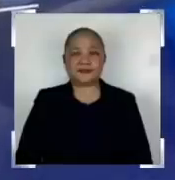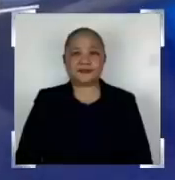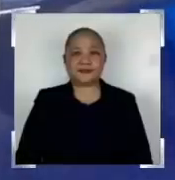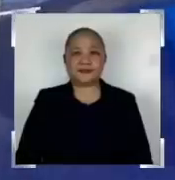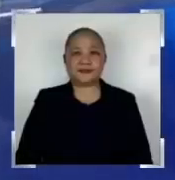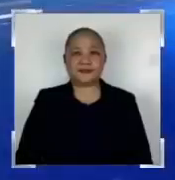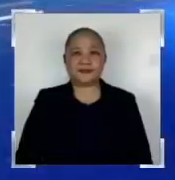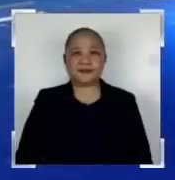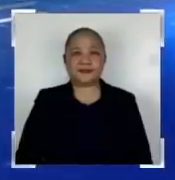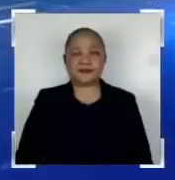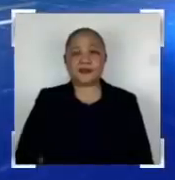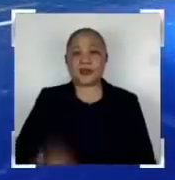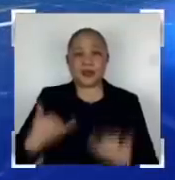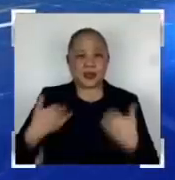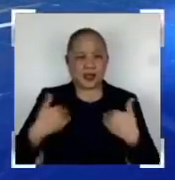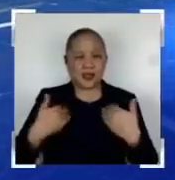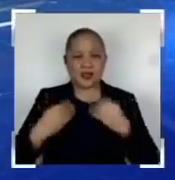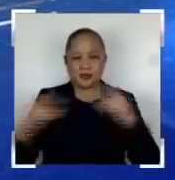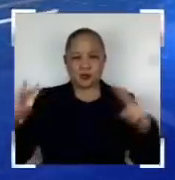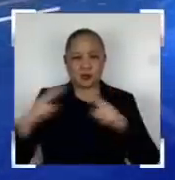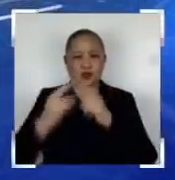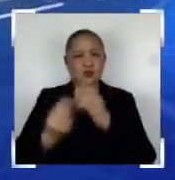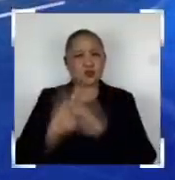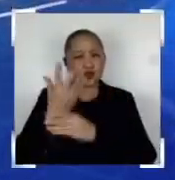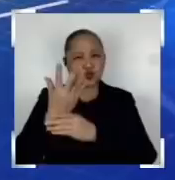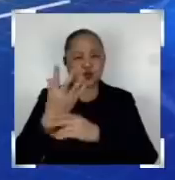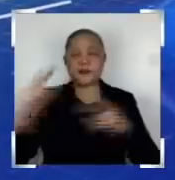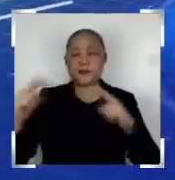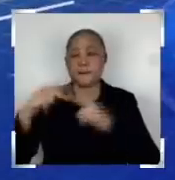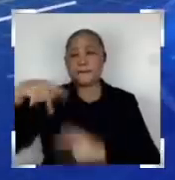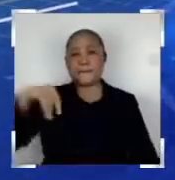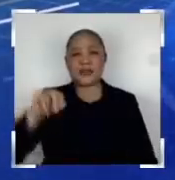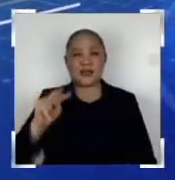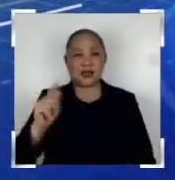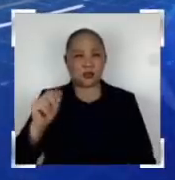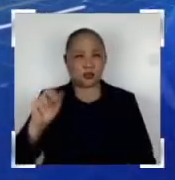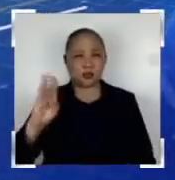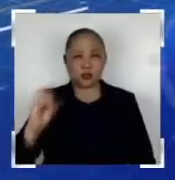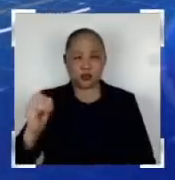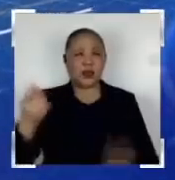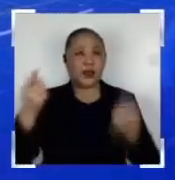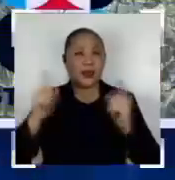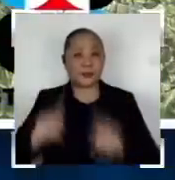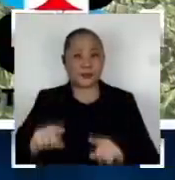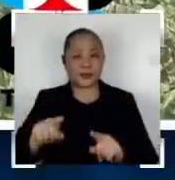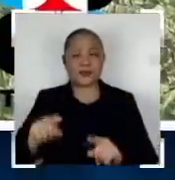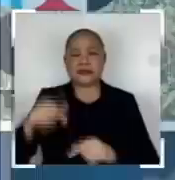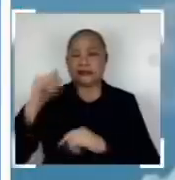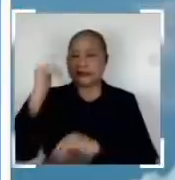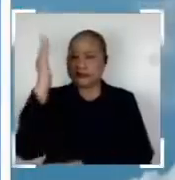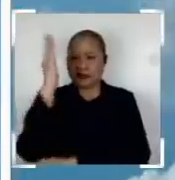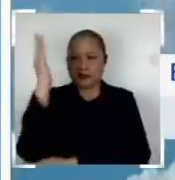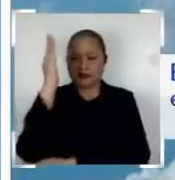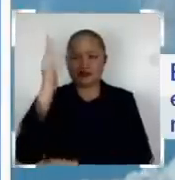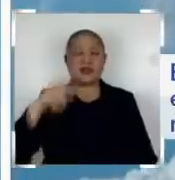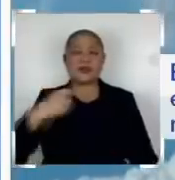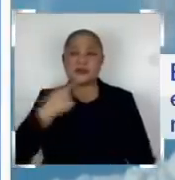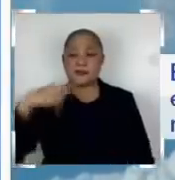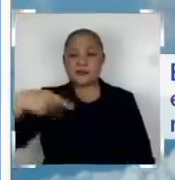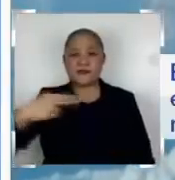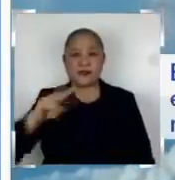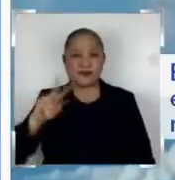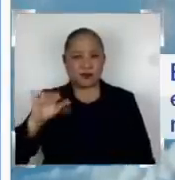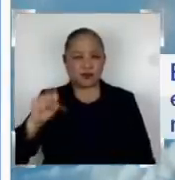Iga, nagkaroon ng phreatic eruption ng bulkan Pinatubo. Nangyari po yan kaninang tanghali. Ayon sa PBOX, nagbuga ang bulkan ng makapal